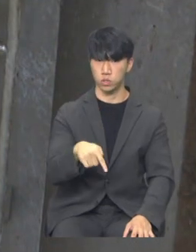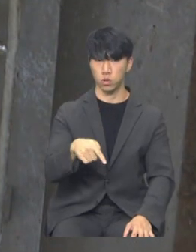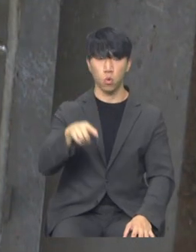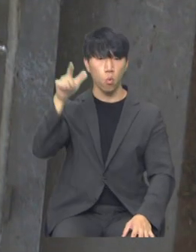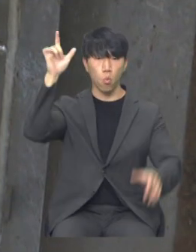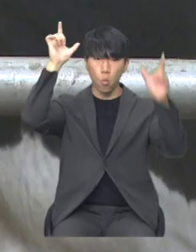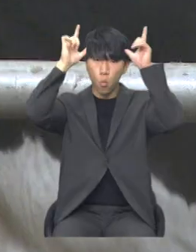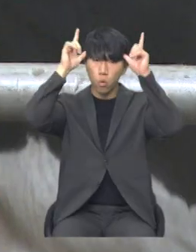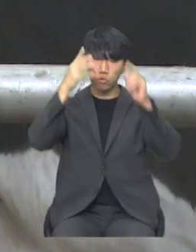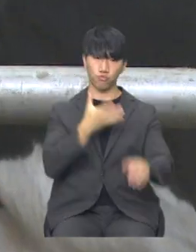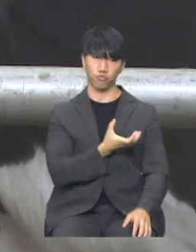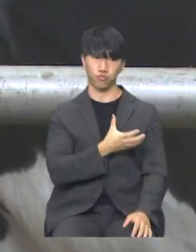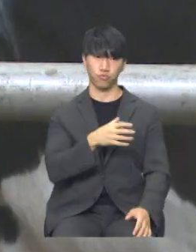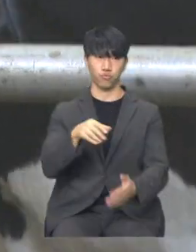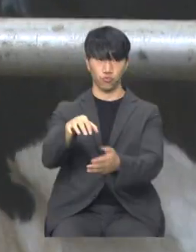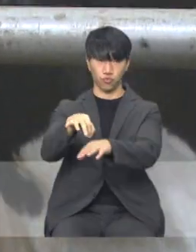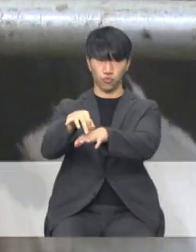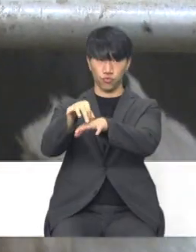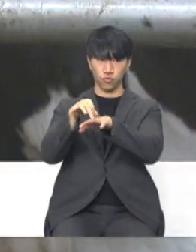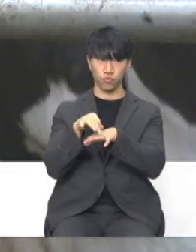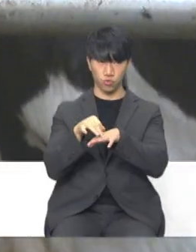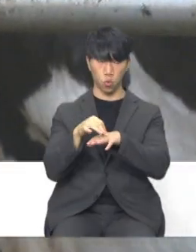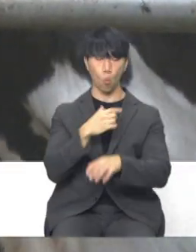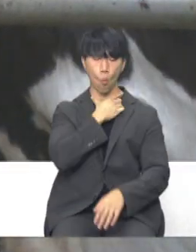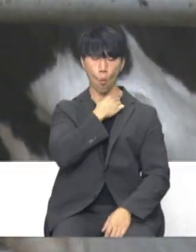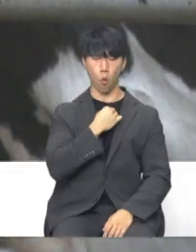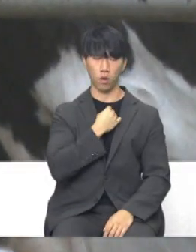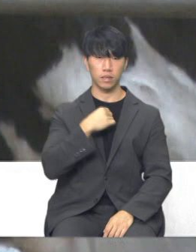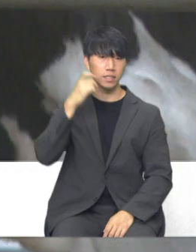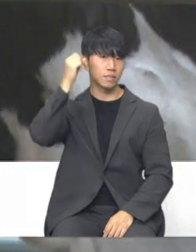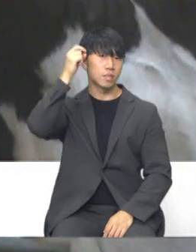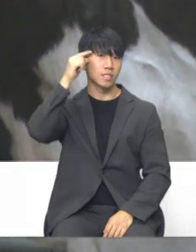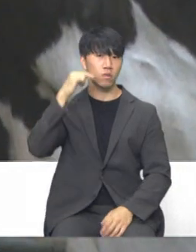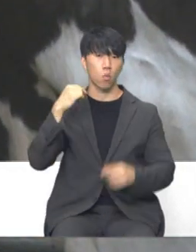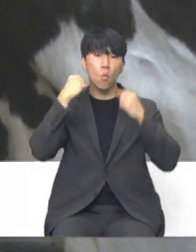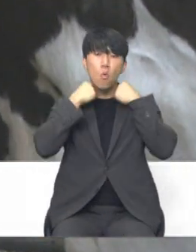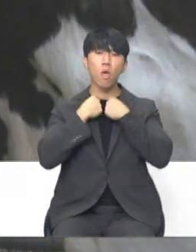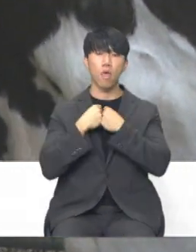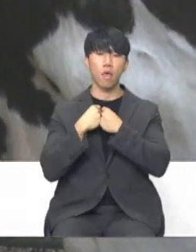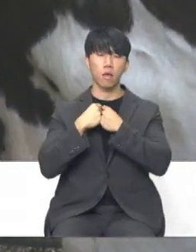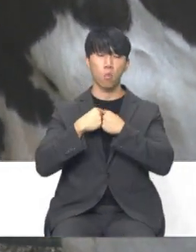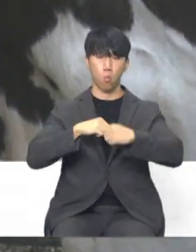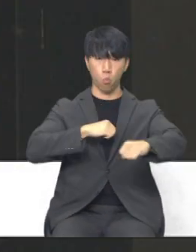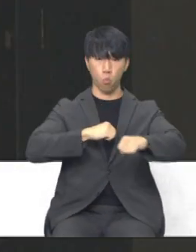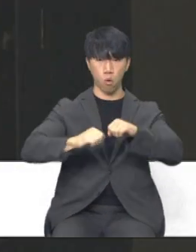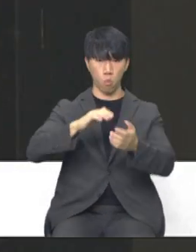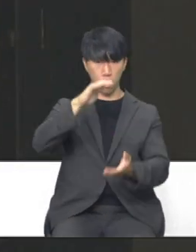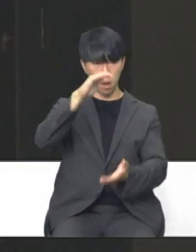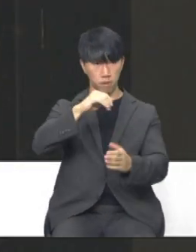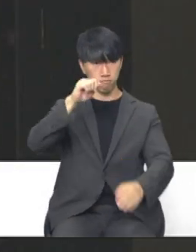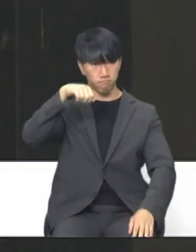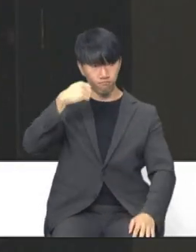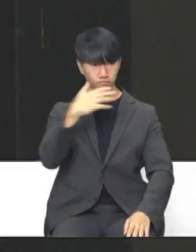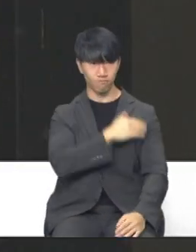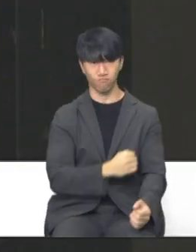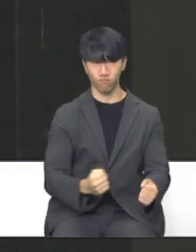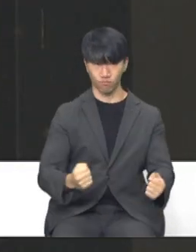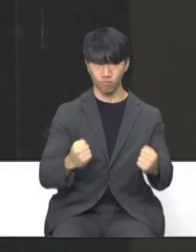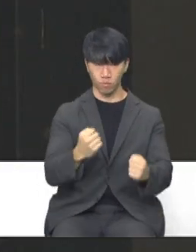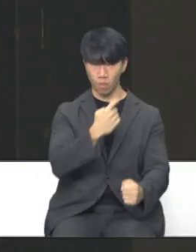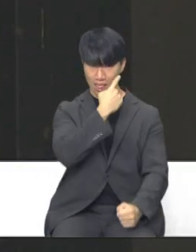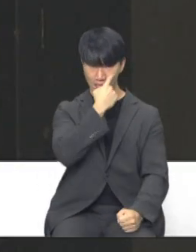짜냅니다. 목에 걸려있는 스마트 목걸이가 젖소의 활동량과 식사량, 건강 상태 등을